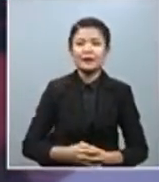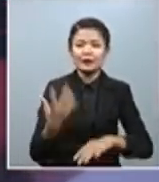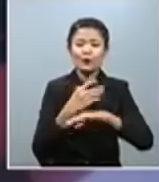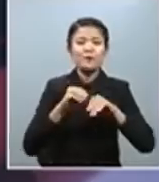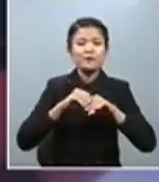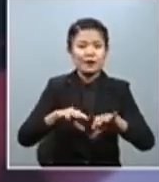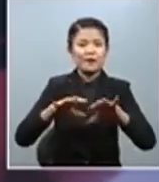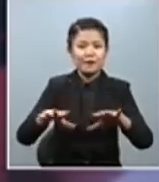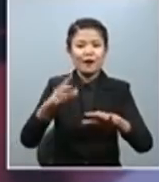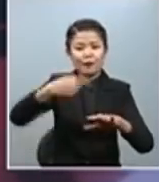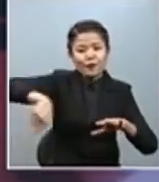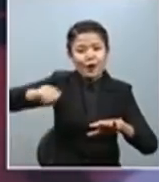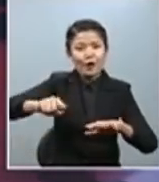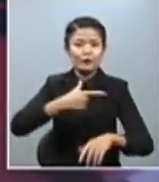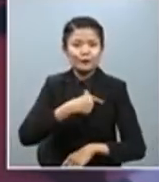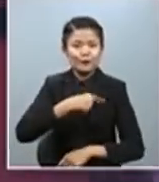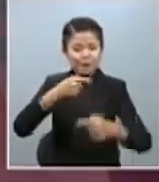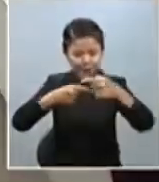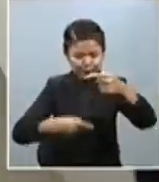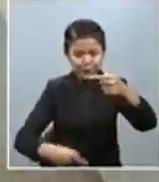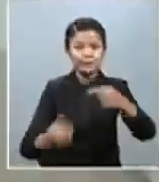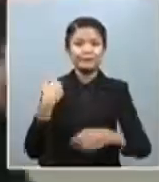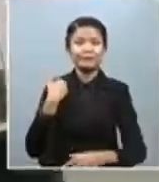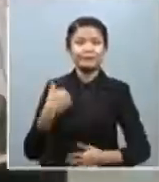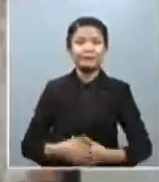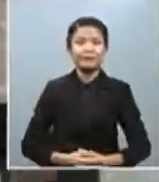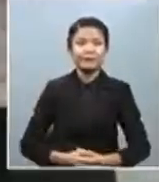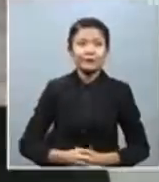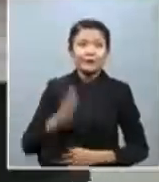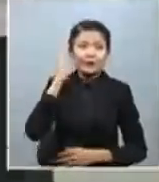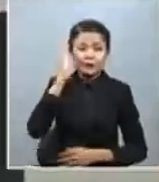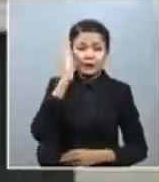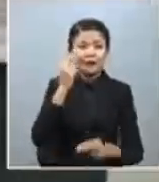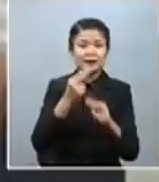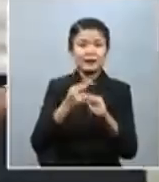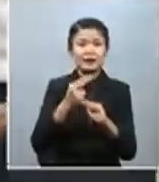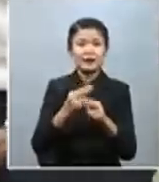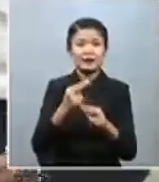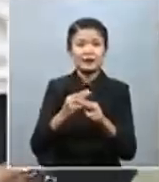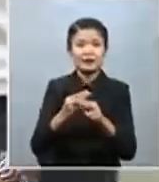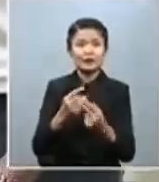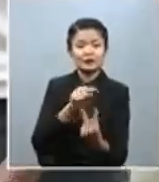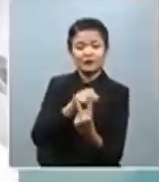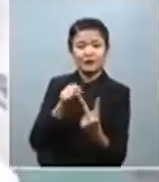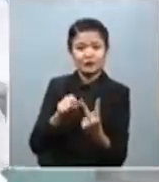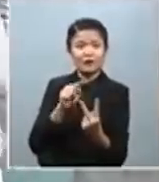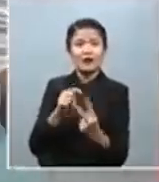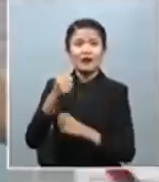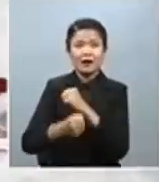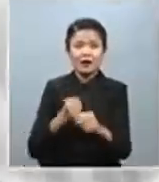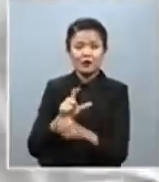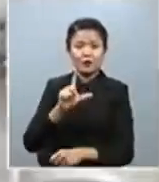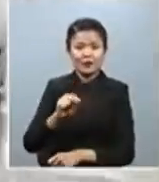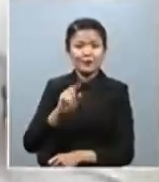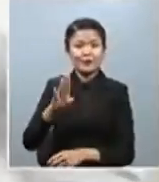นะกระแสตอบรับท่วมท้นเลยทีเดียวค่ะ นักแสดงหนุ่มก๊อตอิทธิพัฒน์ควงคู่ในแบบรุ่นน้องเบนซ์พารวยวัย24ปีมาอวยพรตรุ